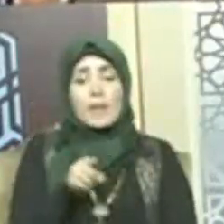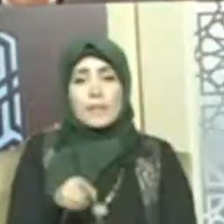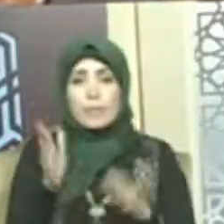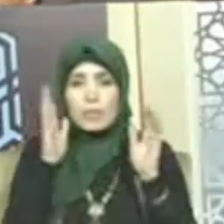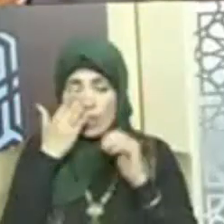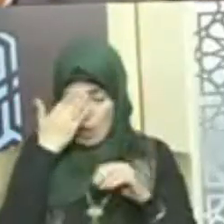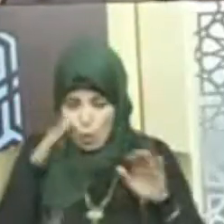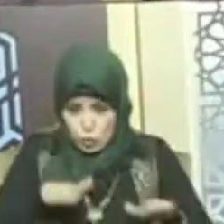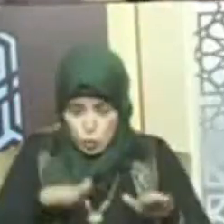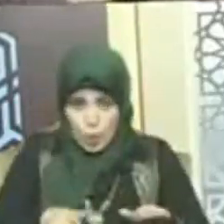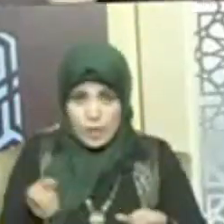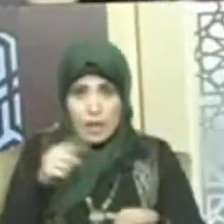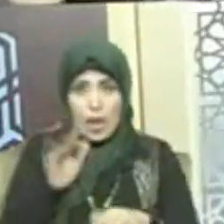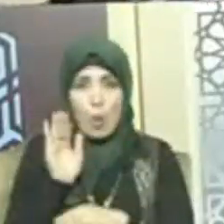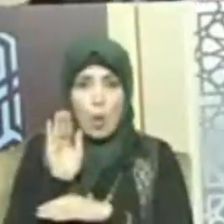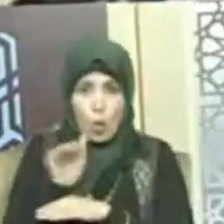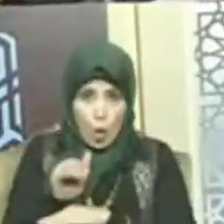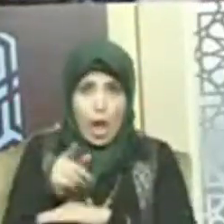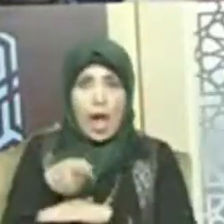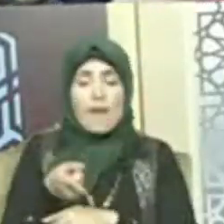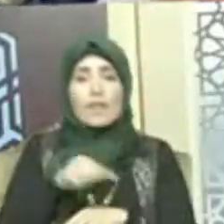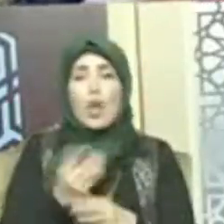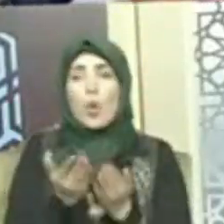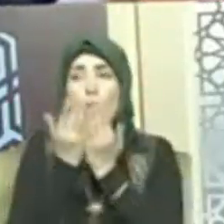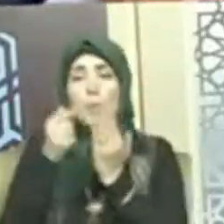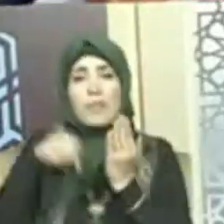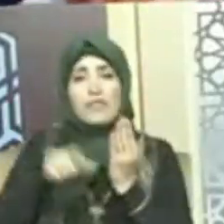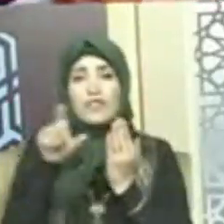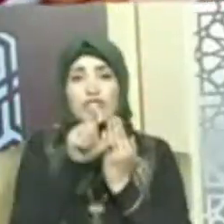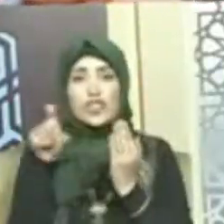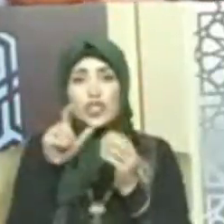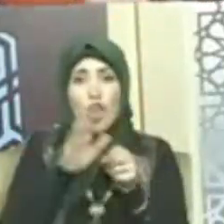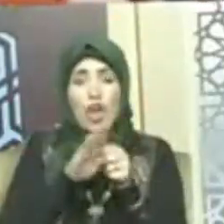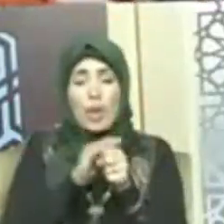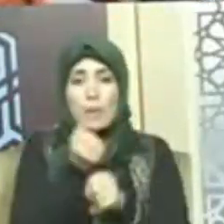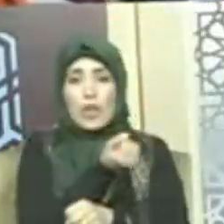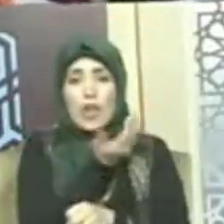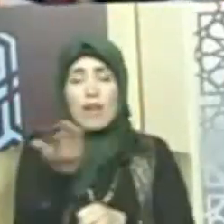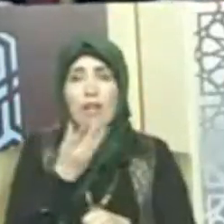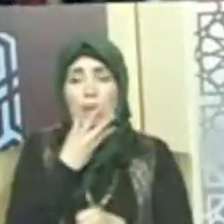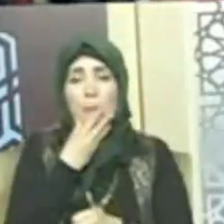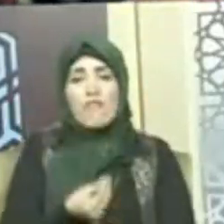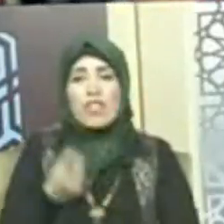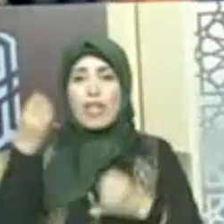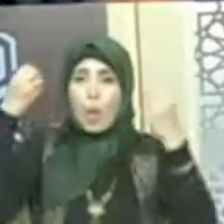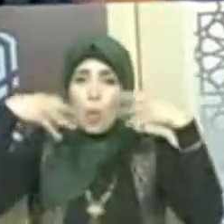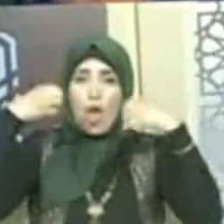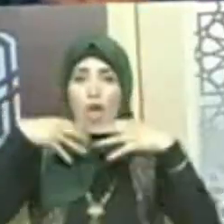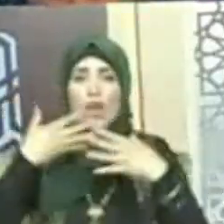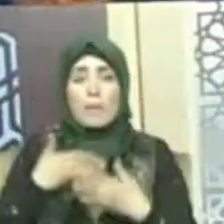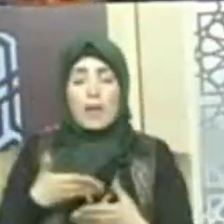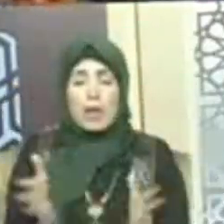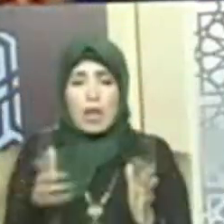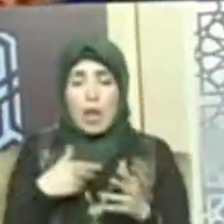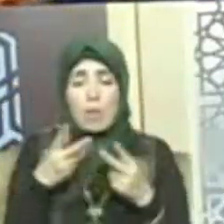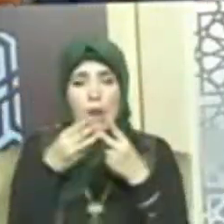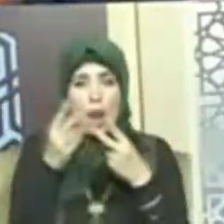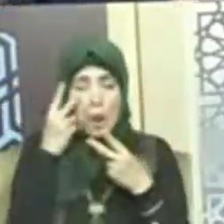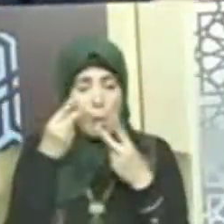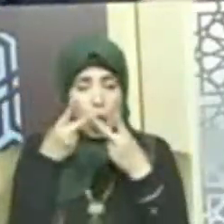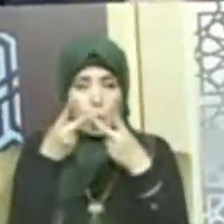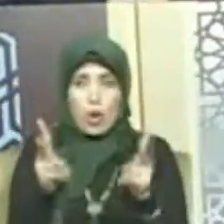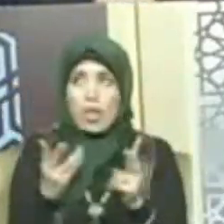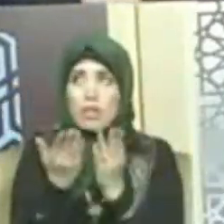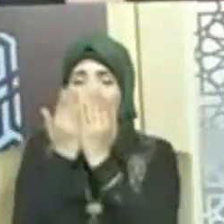وسجودنا، واجعلنا في هذا الشهر الكريم بفضلك وكرمك من